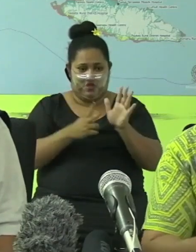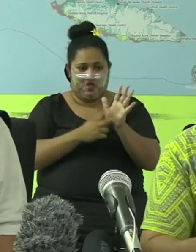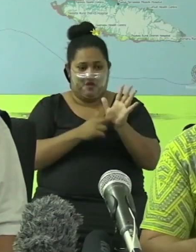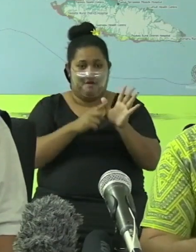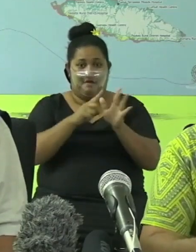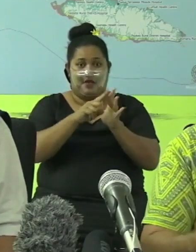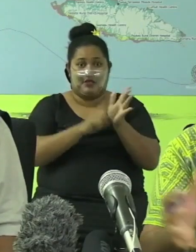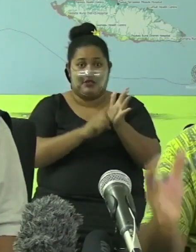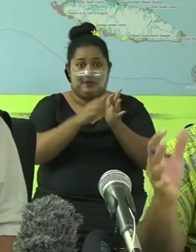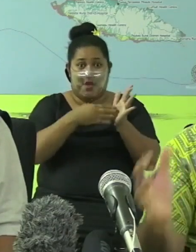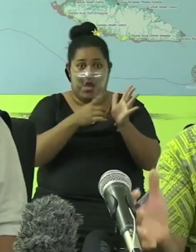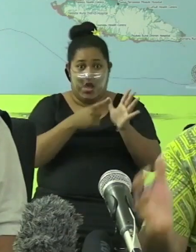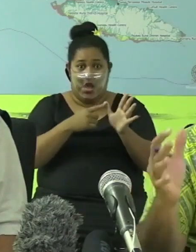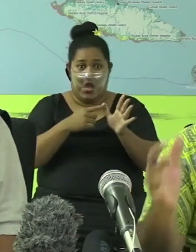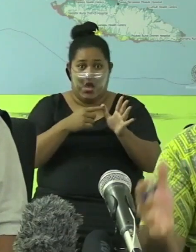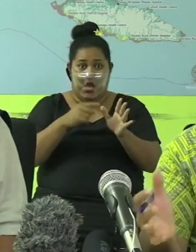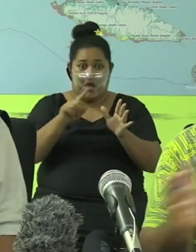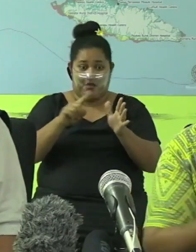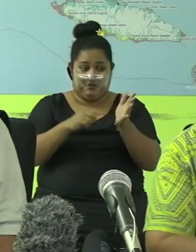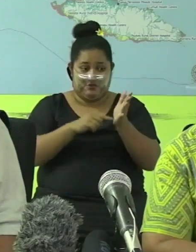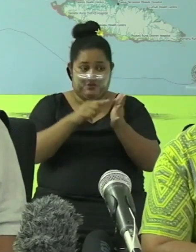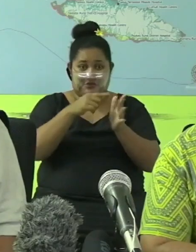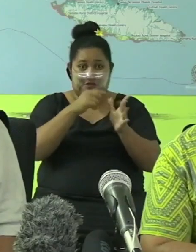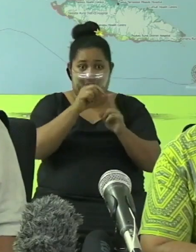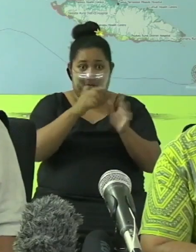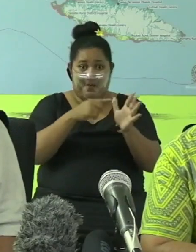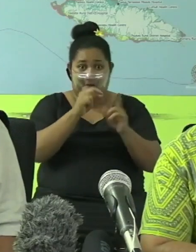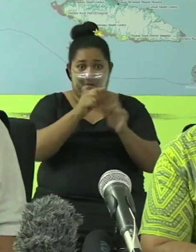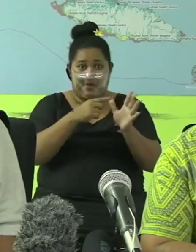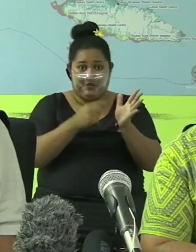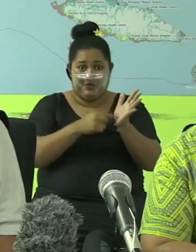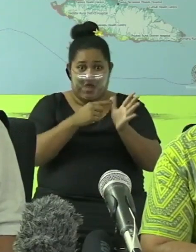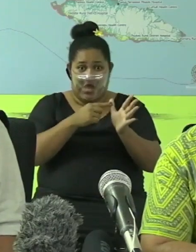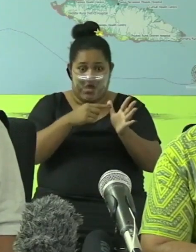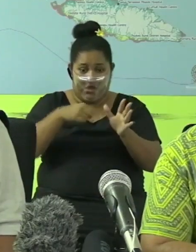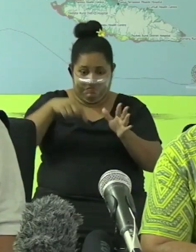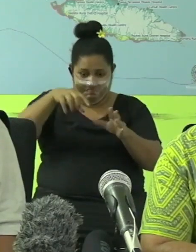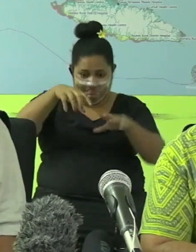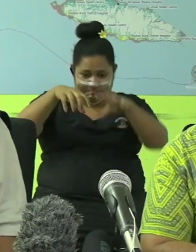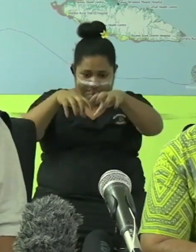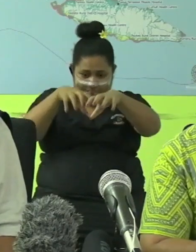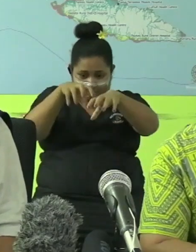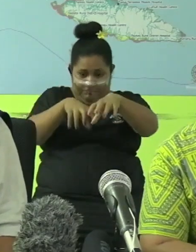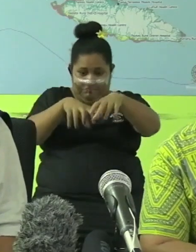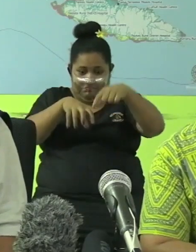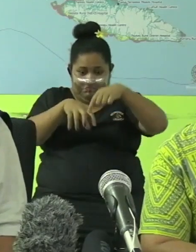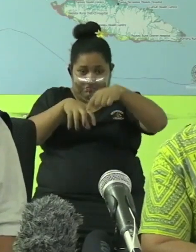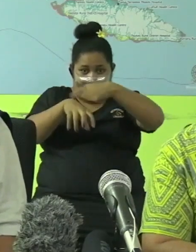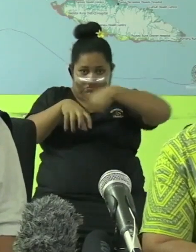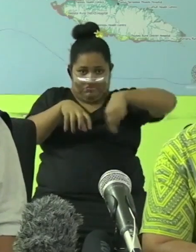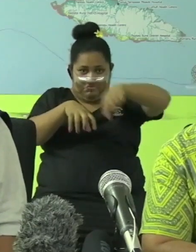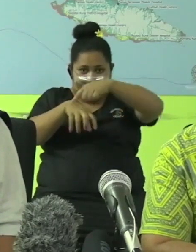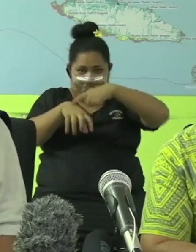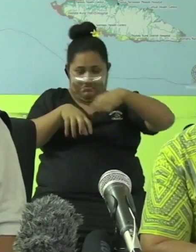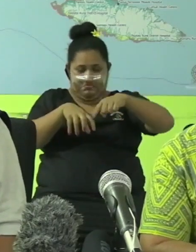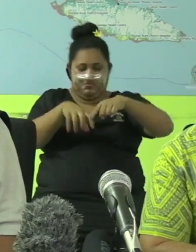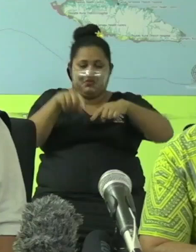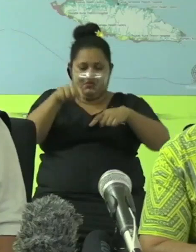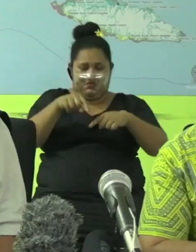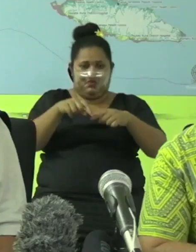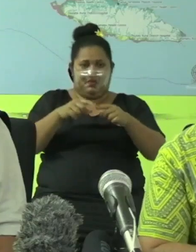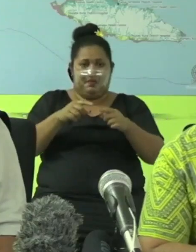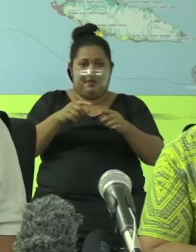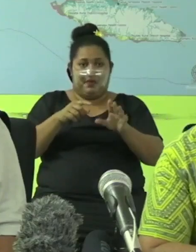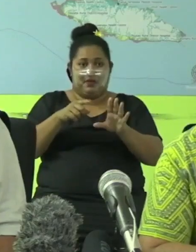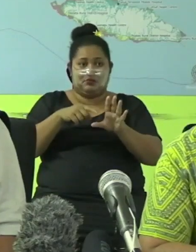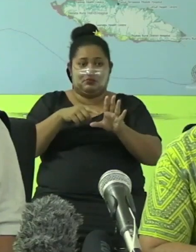tiapupata ia e faapena ia leisia tatou sone lenā ia aotua atu ia o lea e tu'u avanoa ia